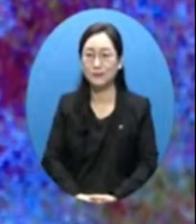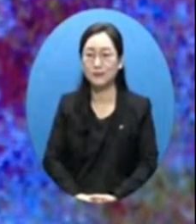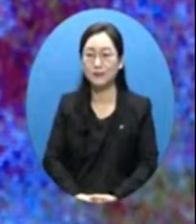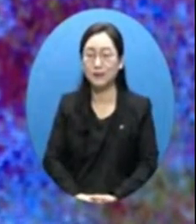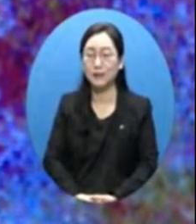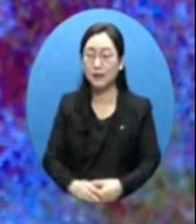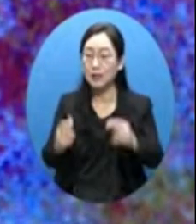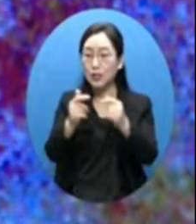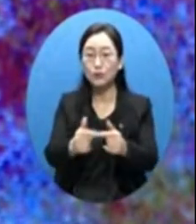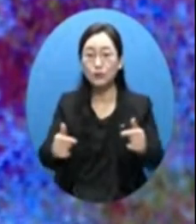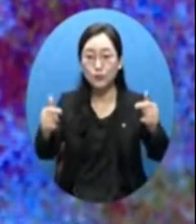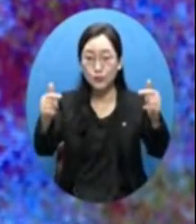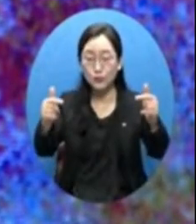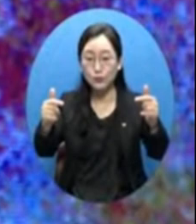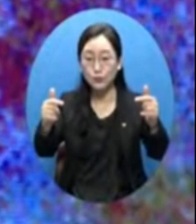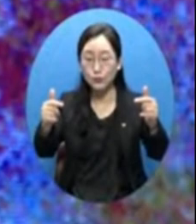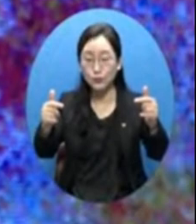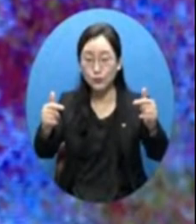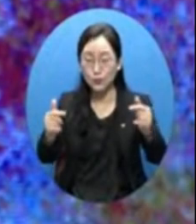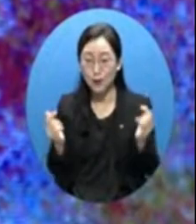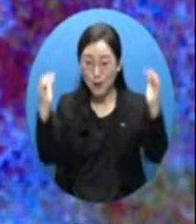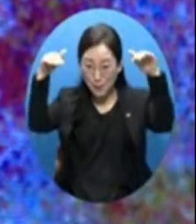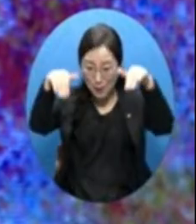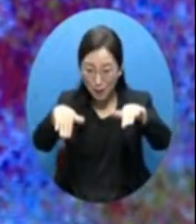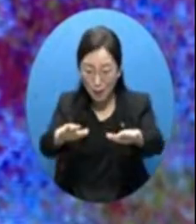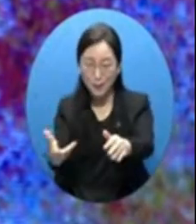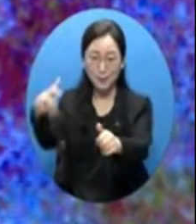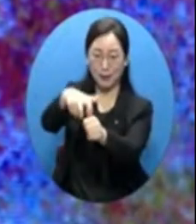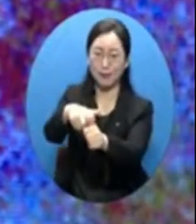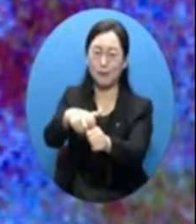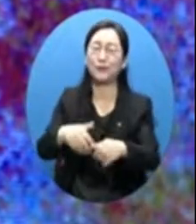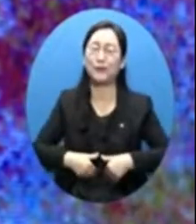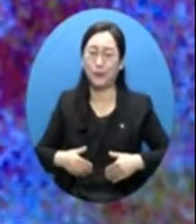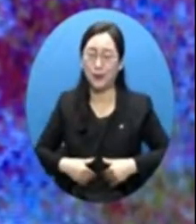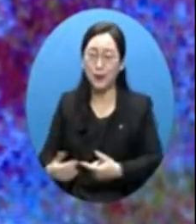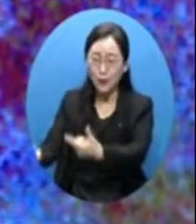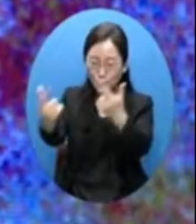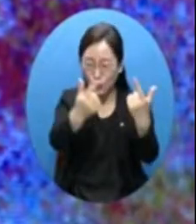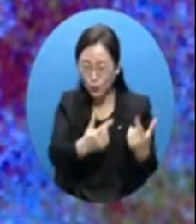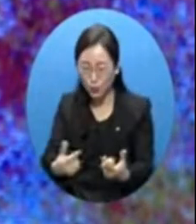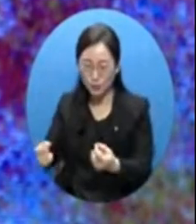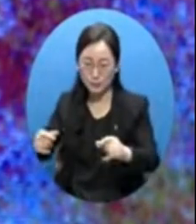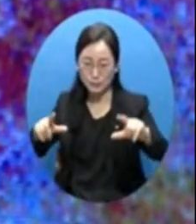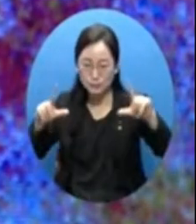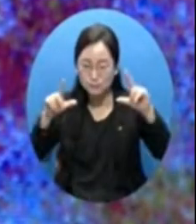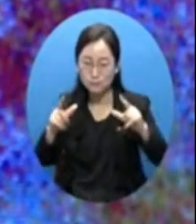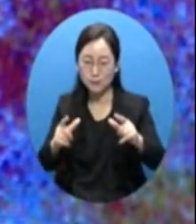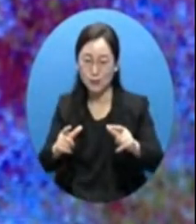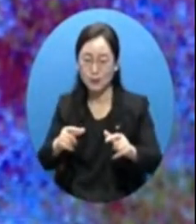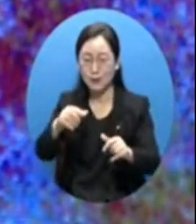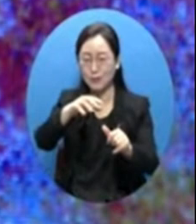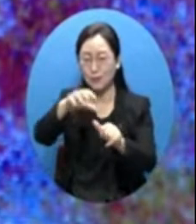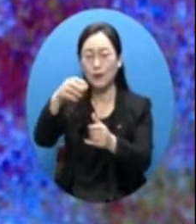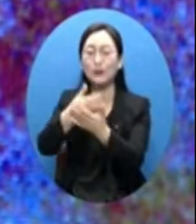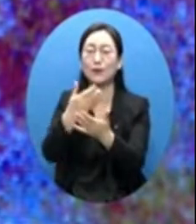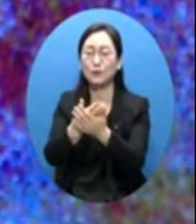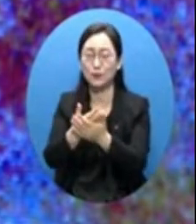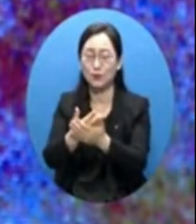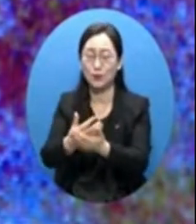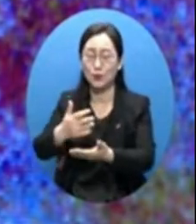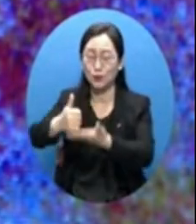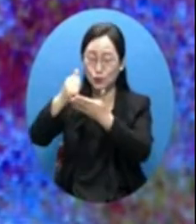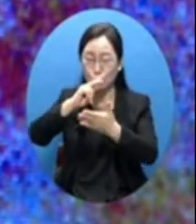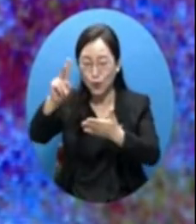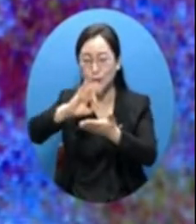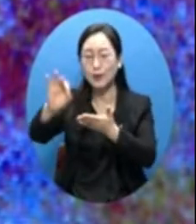이 부흥의 역사가 일어날 때 우리는 부흥의 파도를 타야 됩니다. 여러분 모두가 부흥의 주역입니다. 주여 우리를 부흥의 주역으로 삼아주셔서